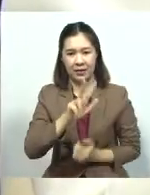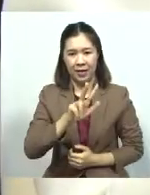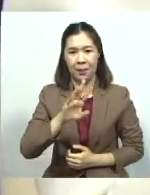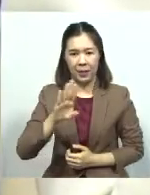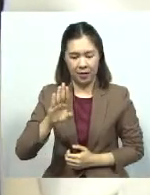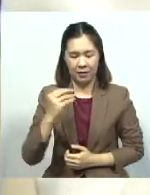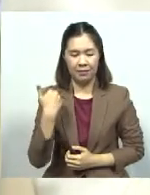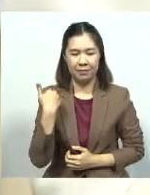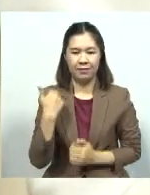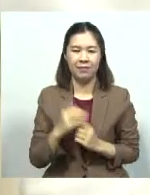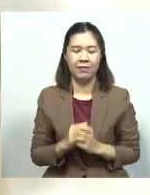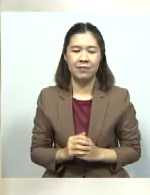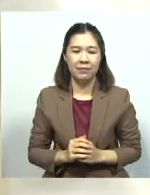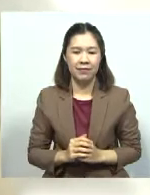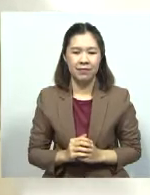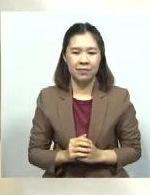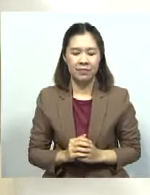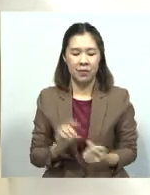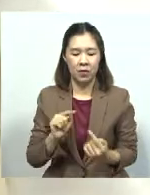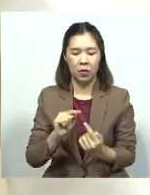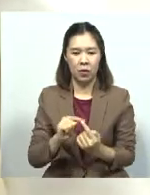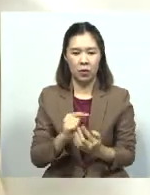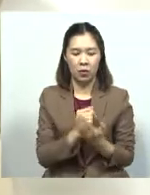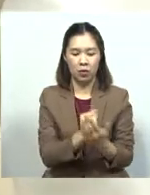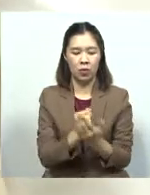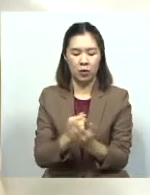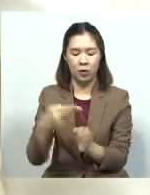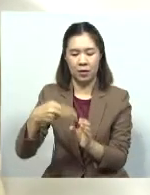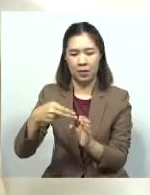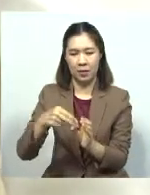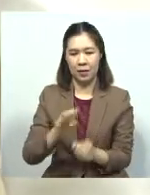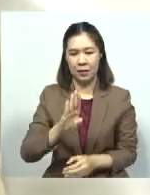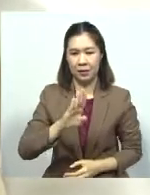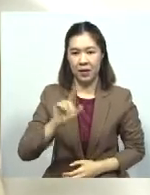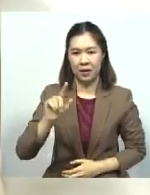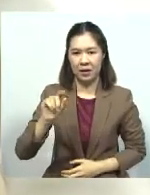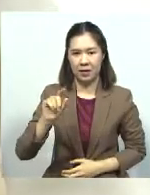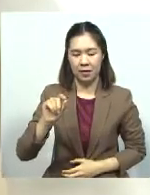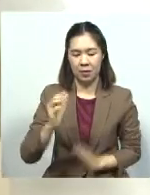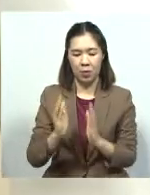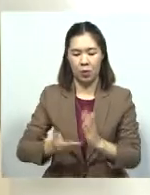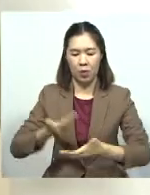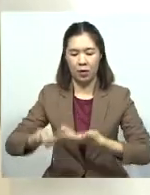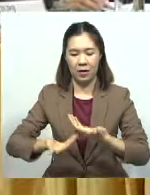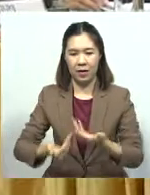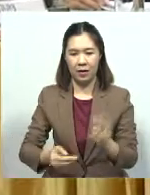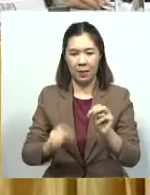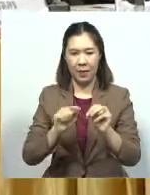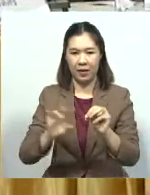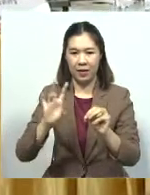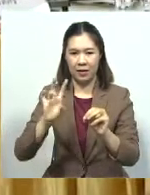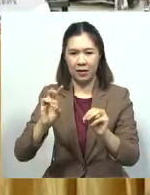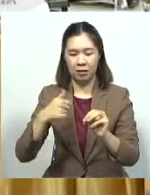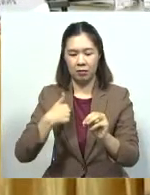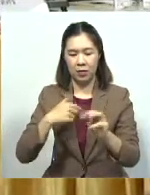ค่ะได้ข้อสรุปนะคะจะให้มีการรณรงค์เพิ่มการใช้น้ำมัน B20 ให้มากขึ้นแล้วก็จะให้ผู้ค้าน้ำมันตามมาตรา7เร่งขยายปั๊มน้